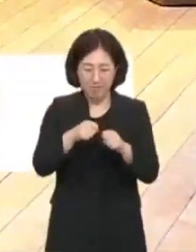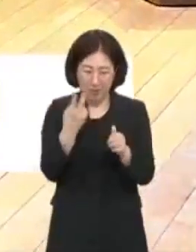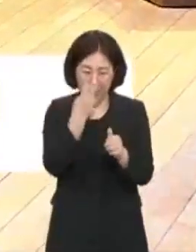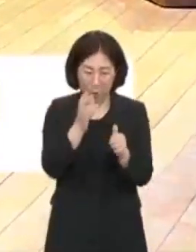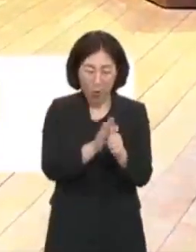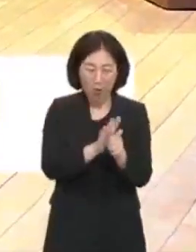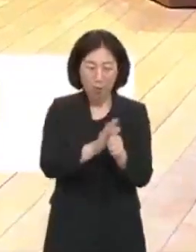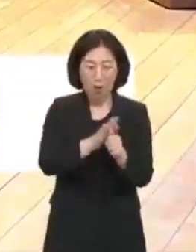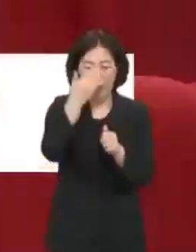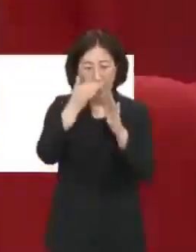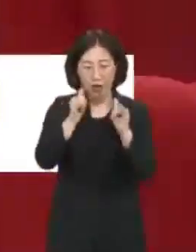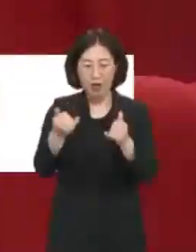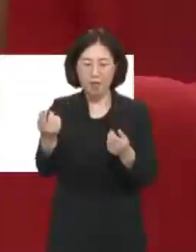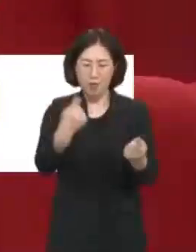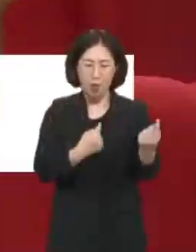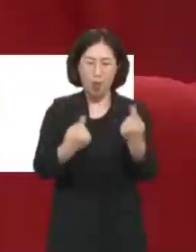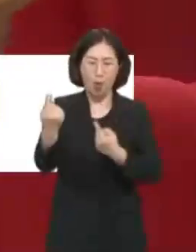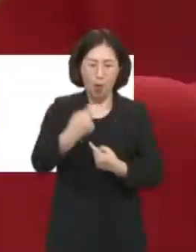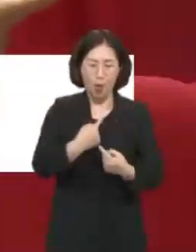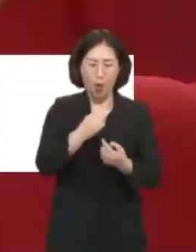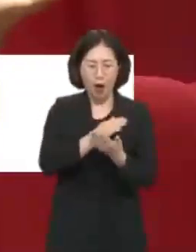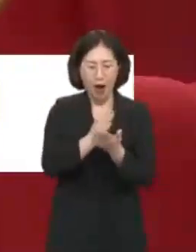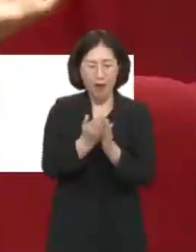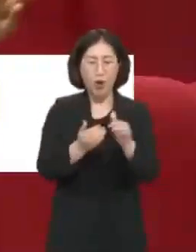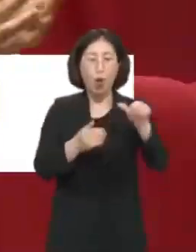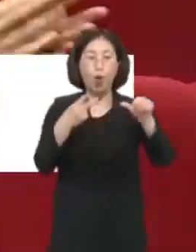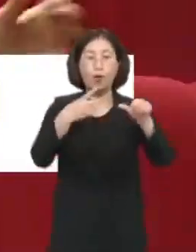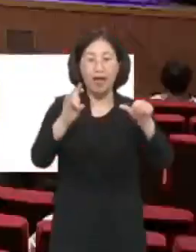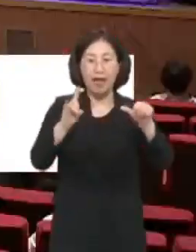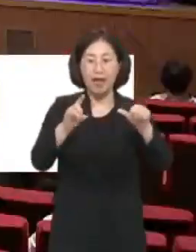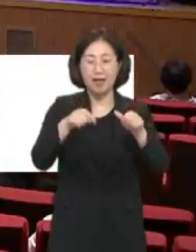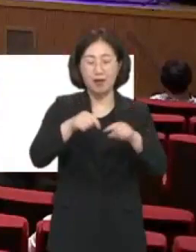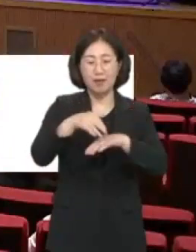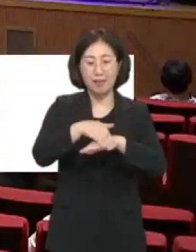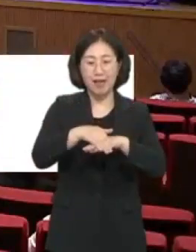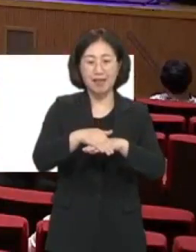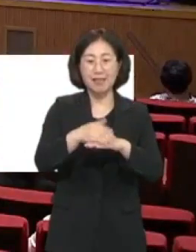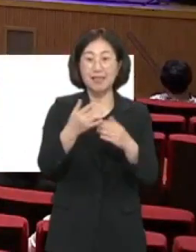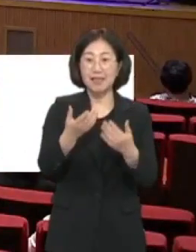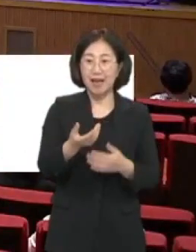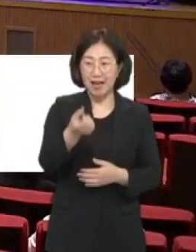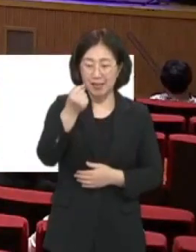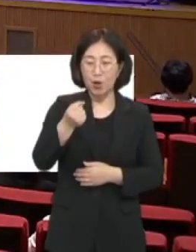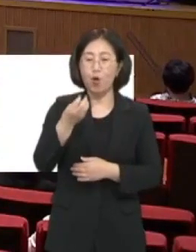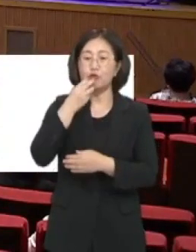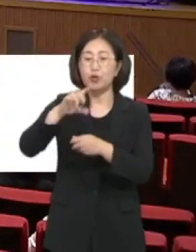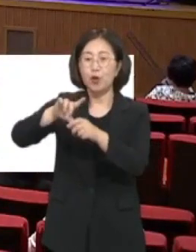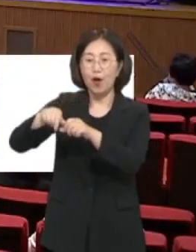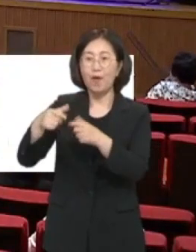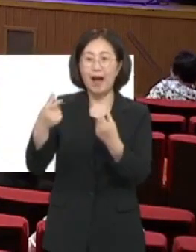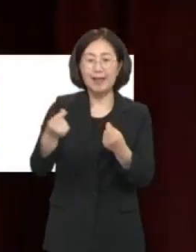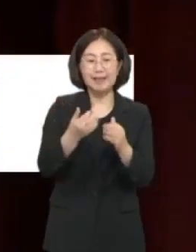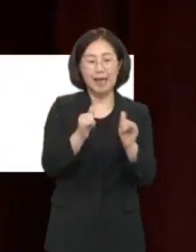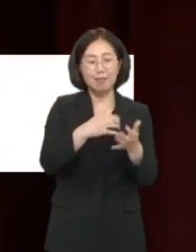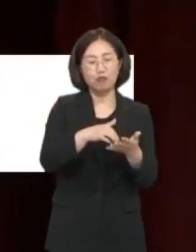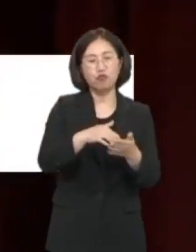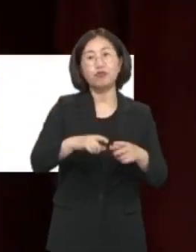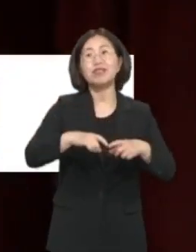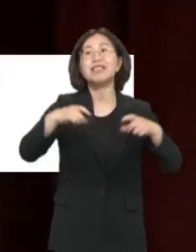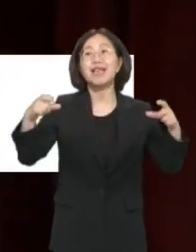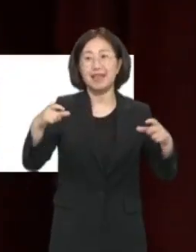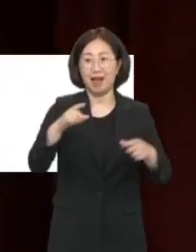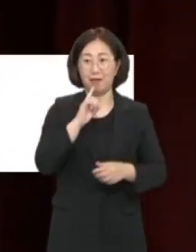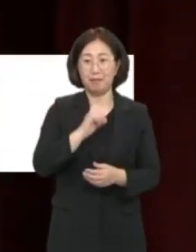교육 청년인구 유입 등 5대 전략을 바탕으로 수도권에 대항하는 인구 집결도시로 발돋움 하겠다고 강조했습니다